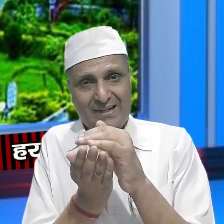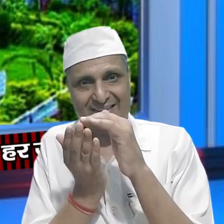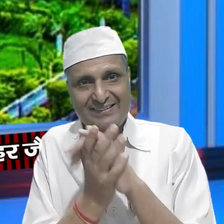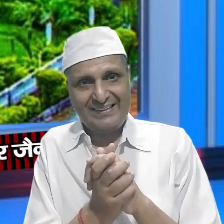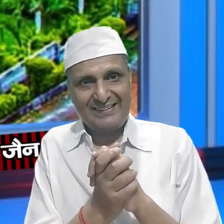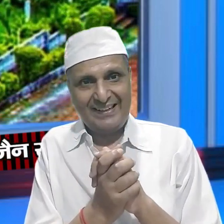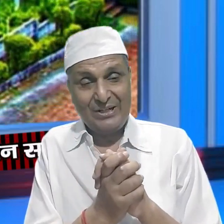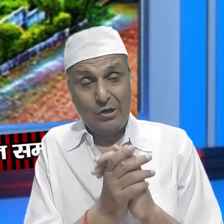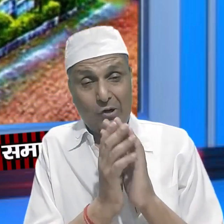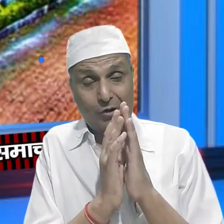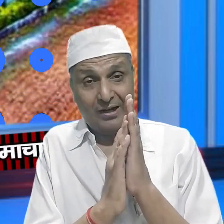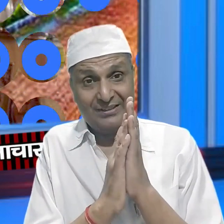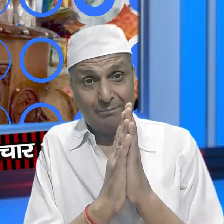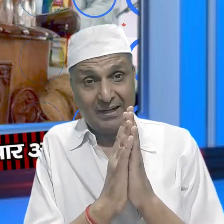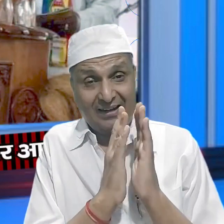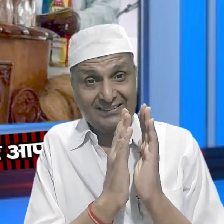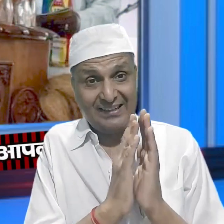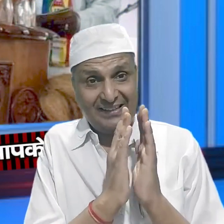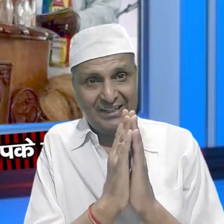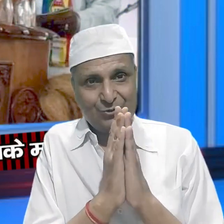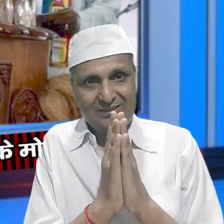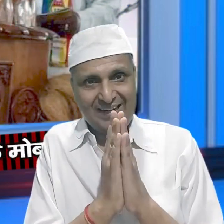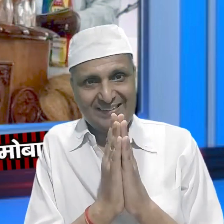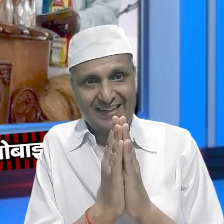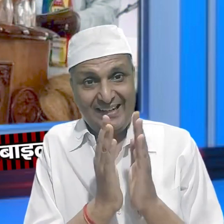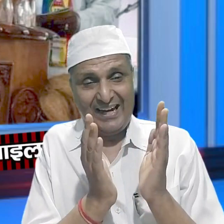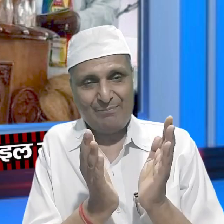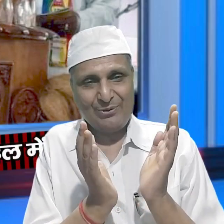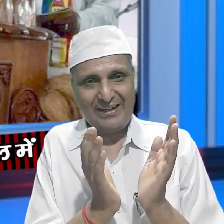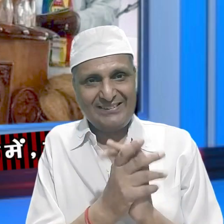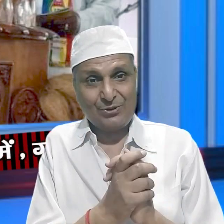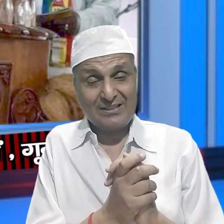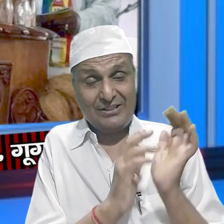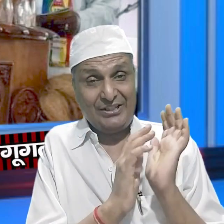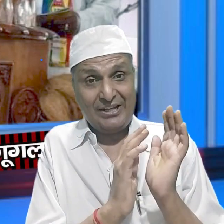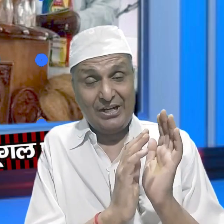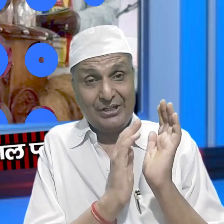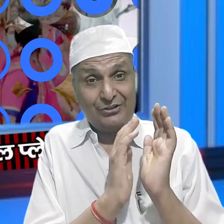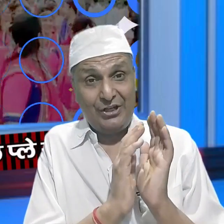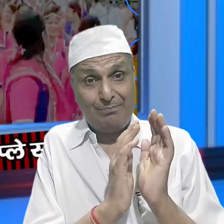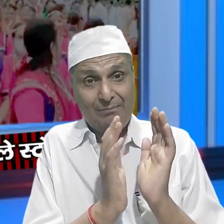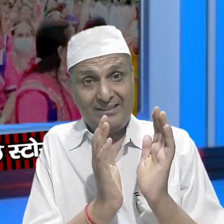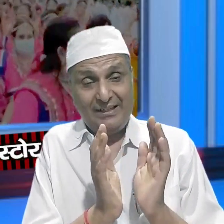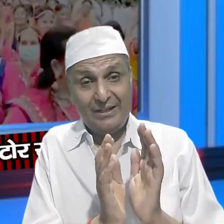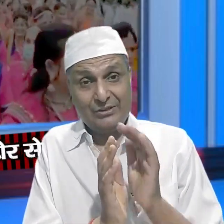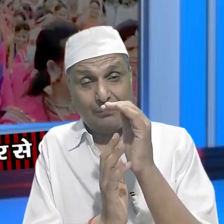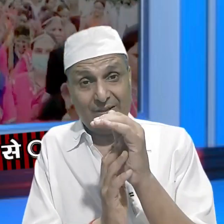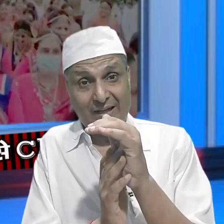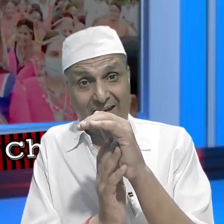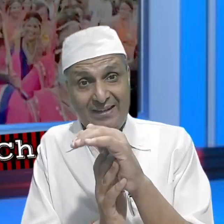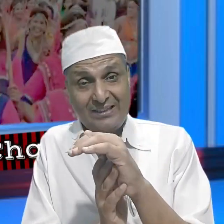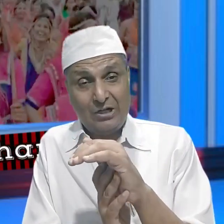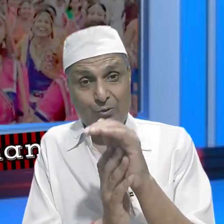अंधेश्वर पारसनाथ कहे जाते हैं। और यहाँ पर आचार्य श्री सुनील सागर जी का अब हो रहा है चतुर्मास। देखिए कितनी पब्लिक थी,